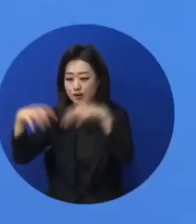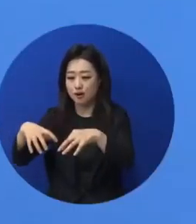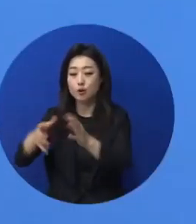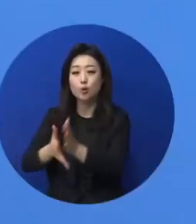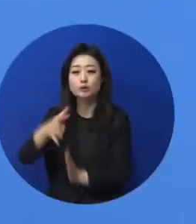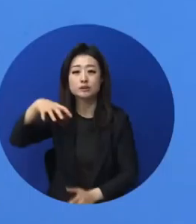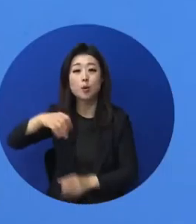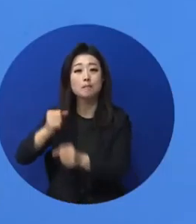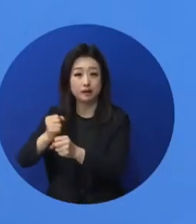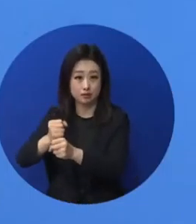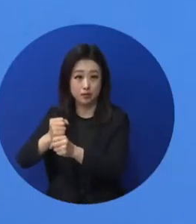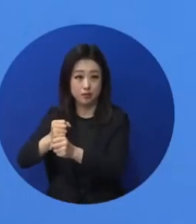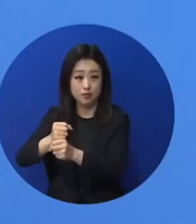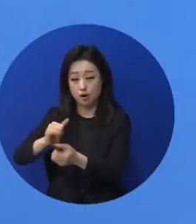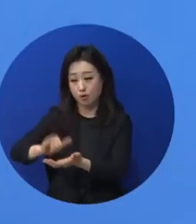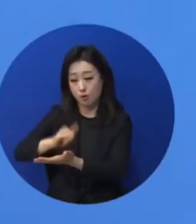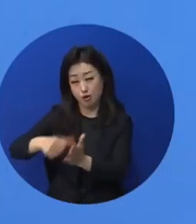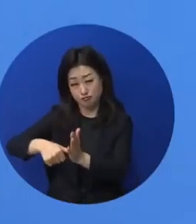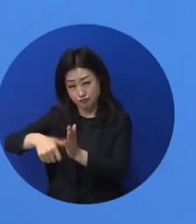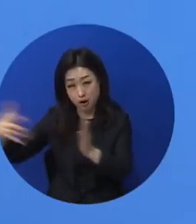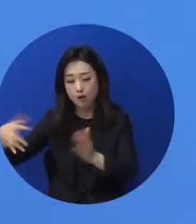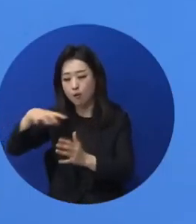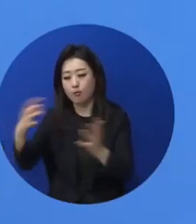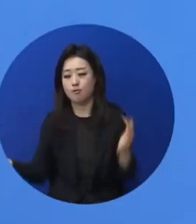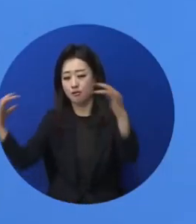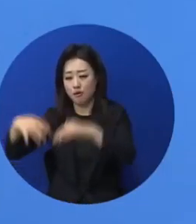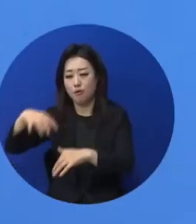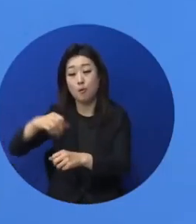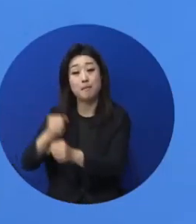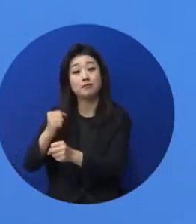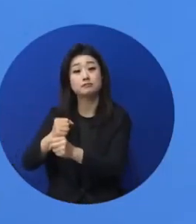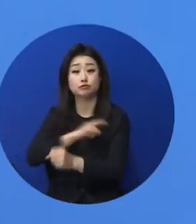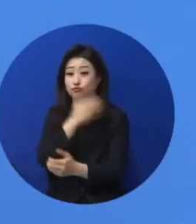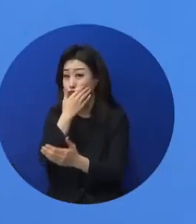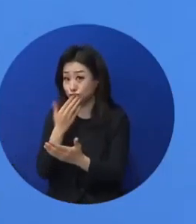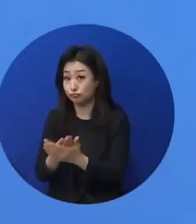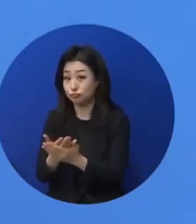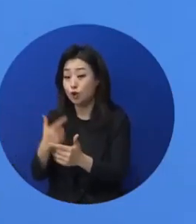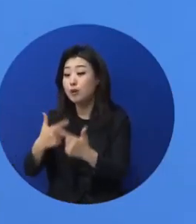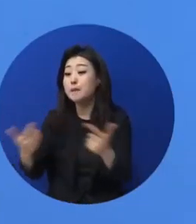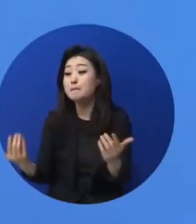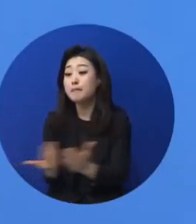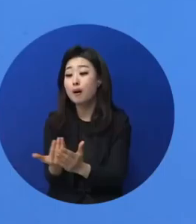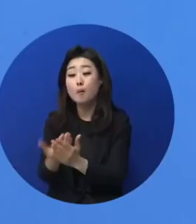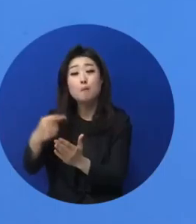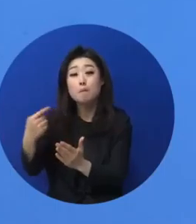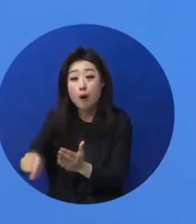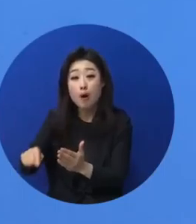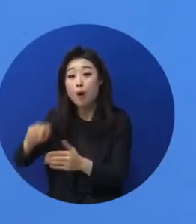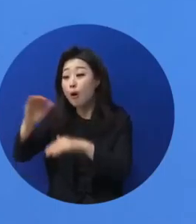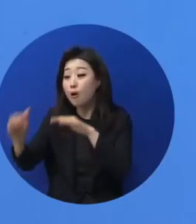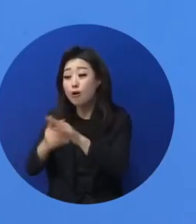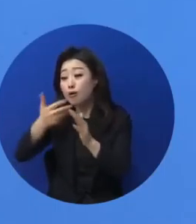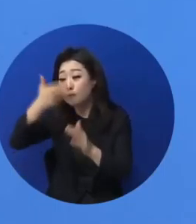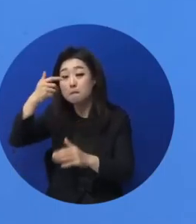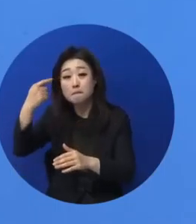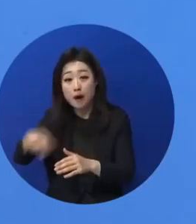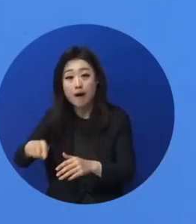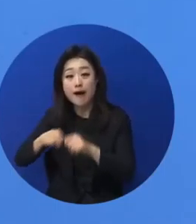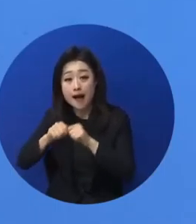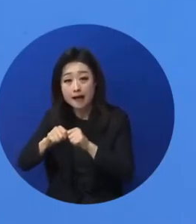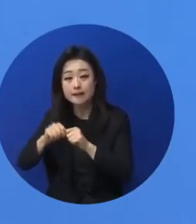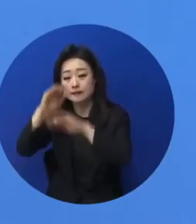만들고 공항 도시를 만들고 산업의 생태계를 어떻게 만들고 그로 인해서 부산 발전을 어떻게 이루어가겠다는